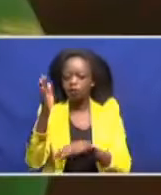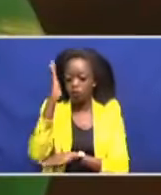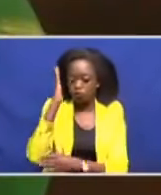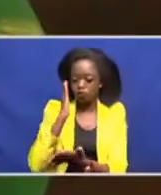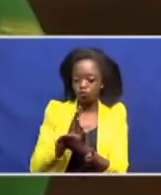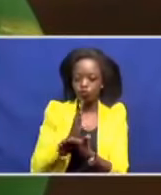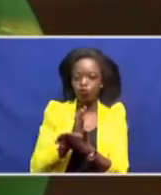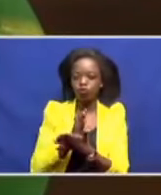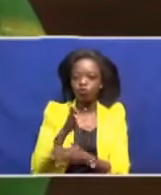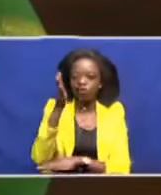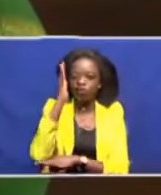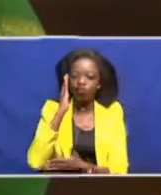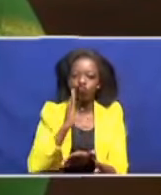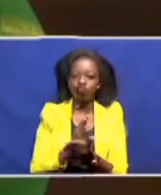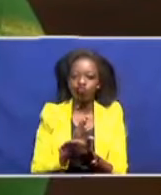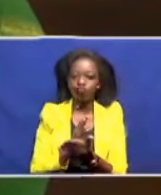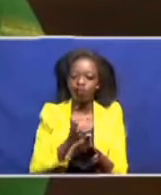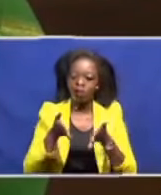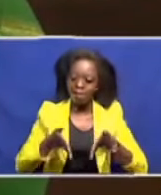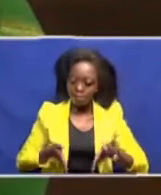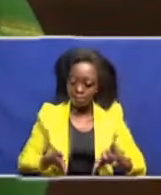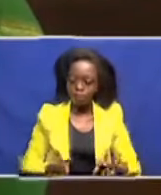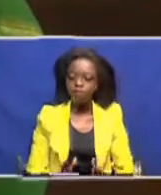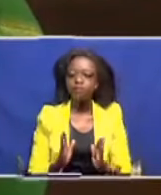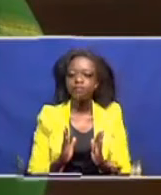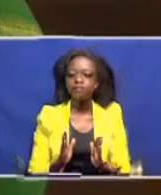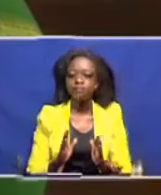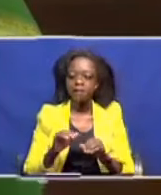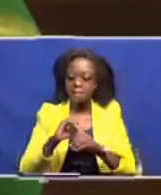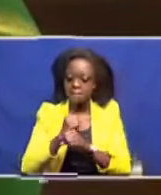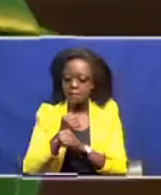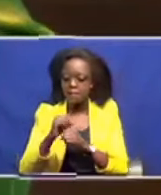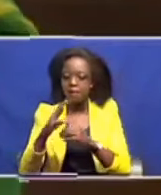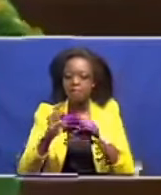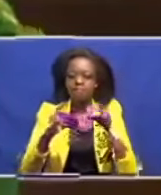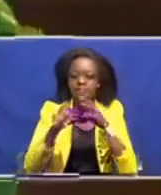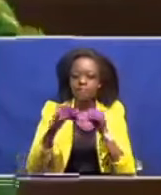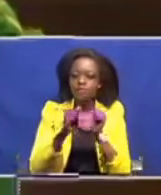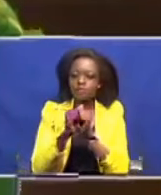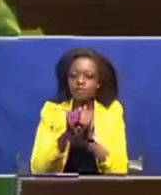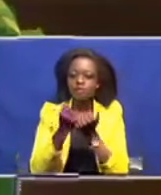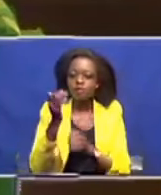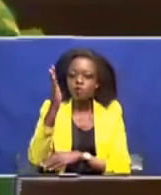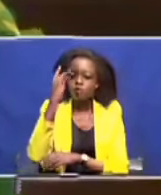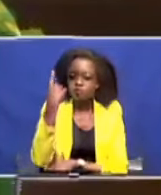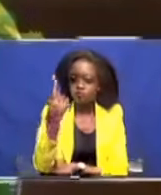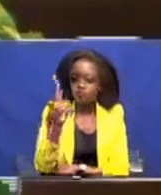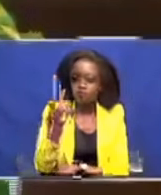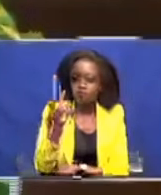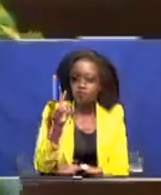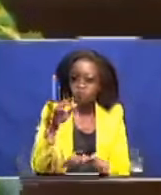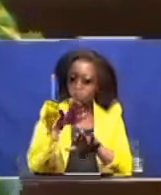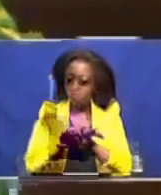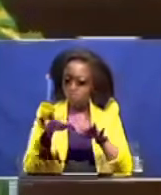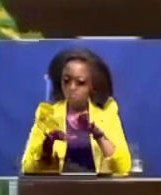kwa Mungu kweli, aliyezaliwa bila kuumbwa, mwenye Mungu mmoja na Baba, ambaye vitu